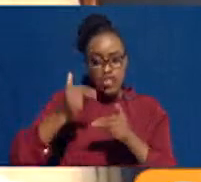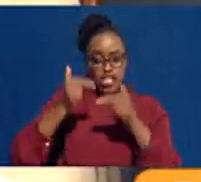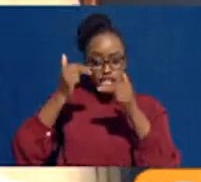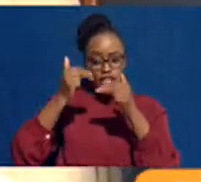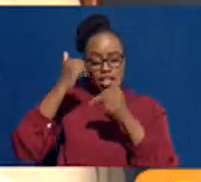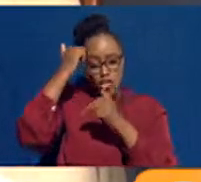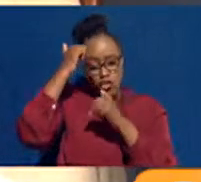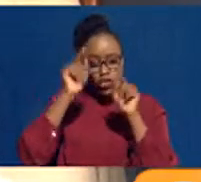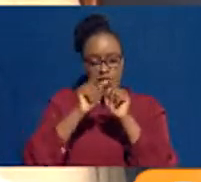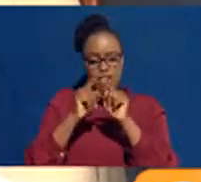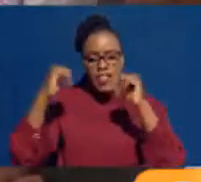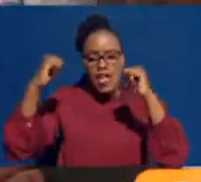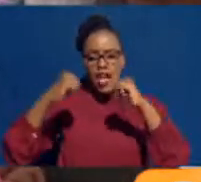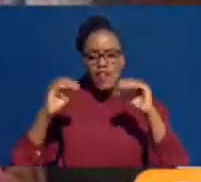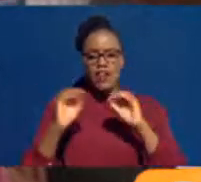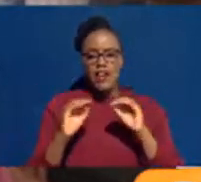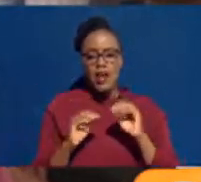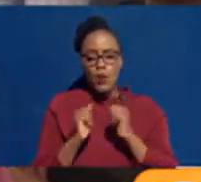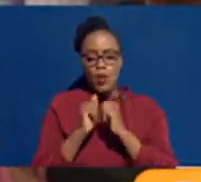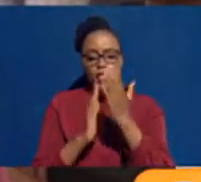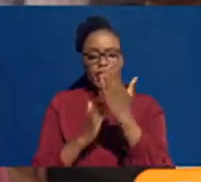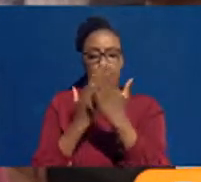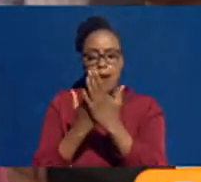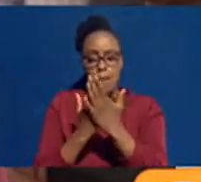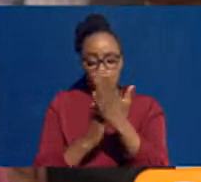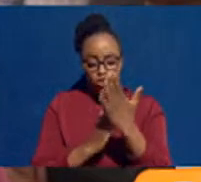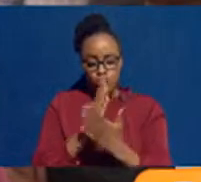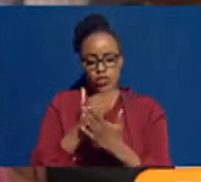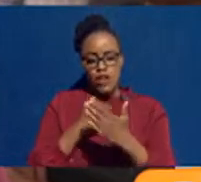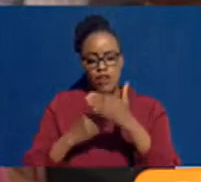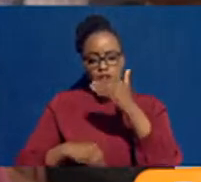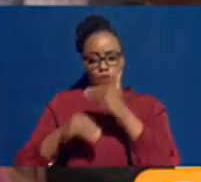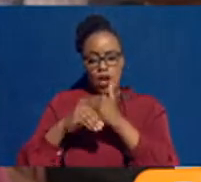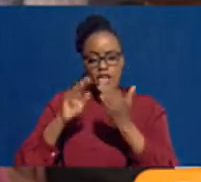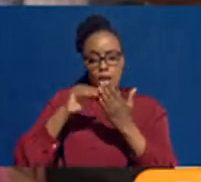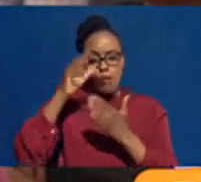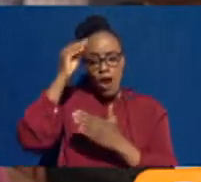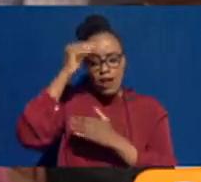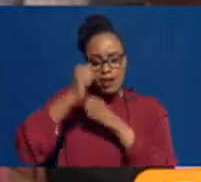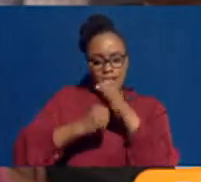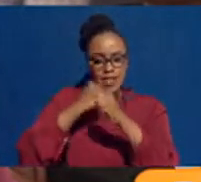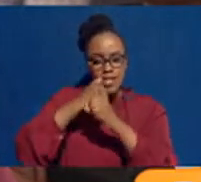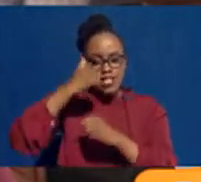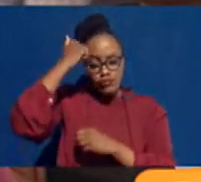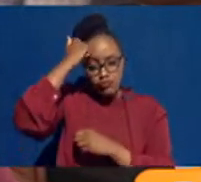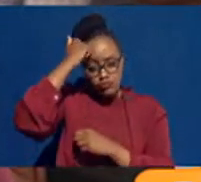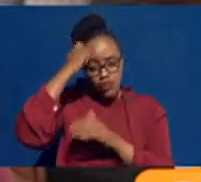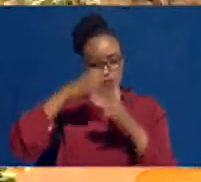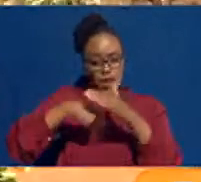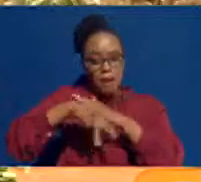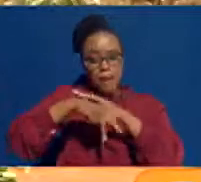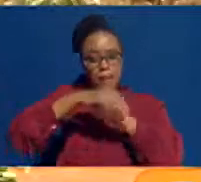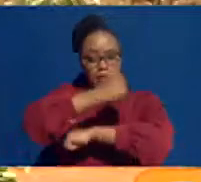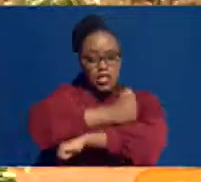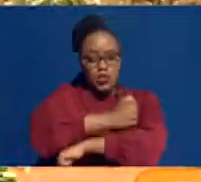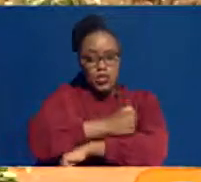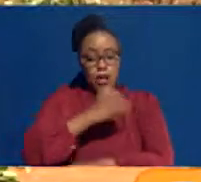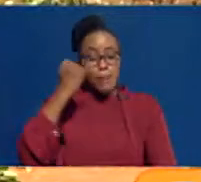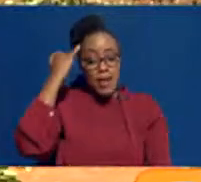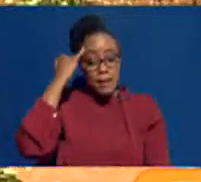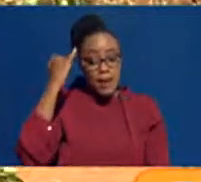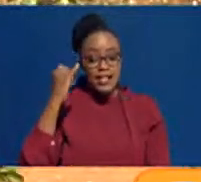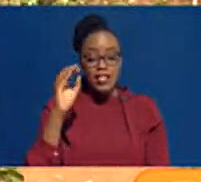elimu wametofautiana na pendekezo la kuongeza miaka ya wanafunzi kusomea shule ya msingi. We can't imagine